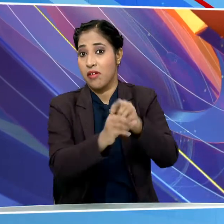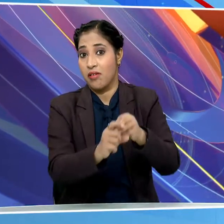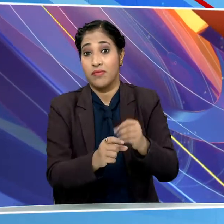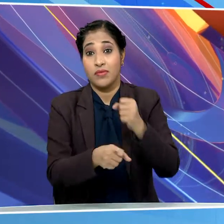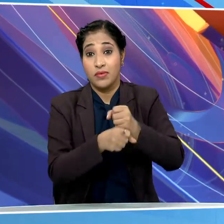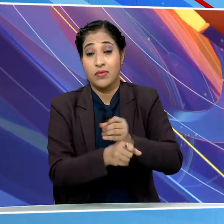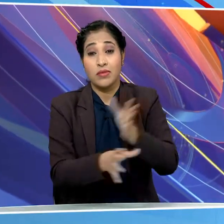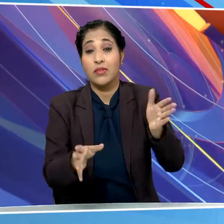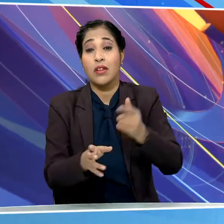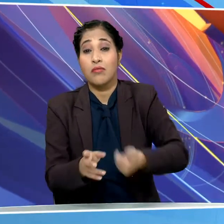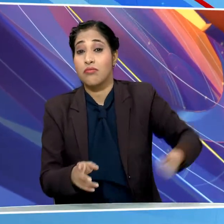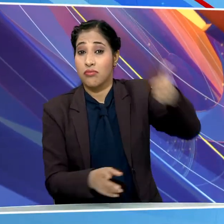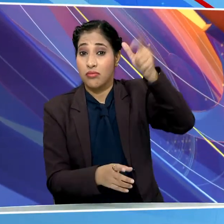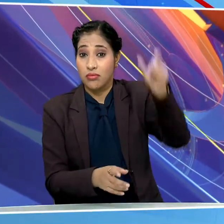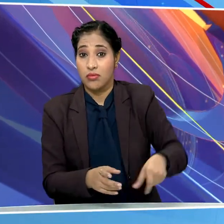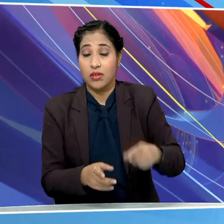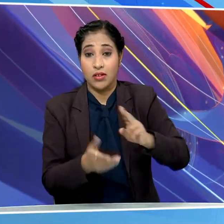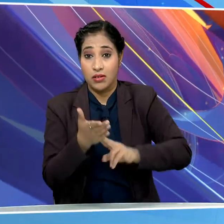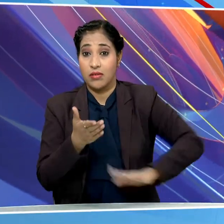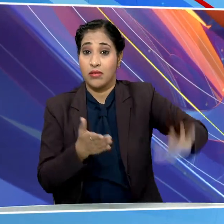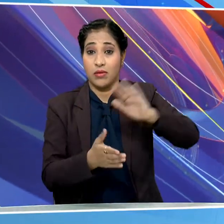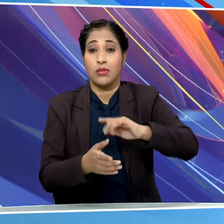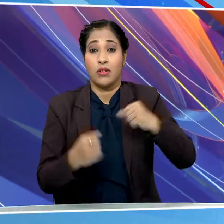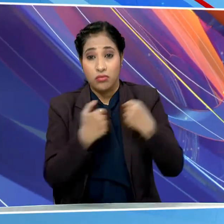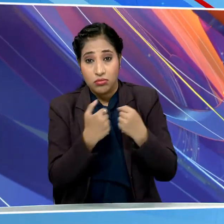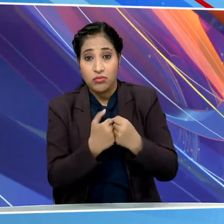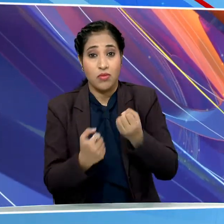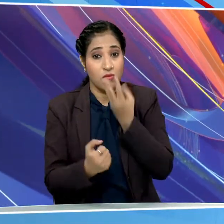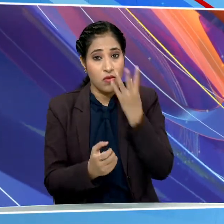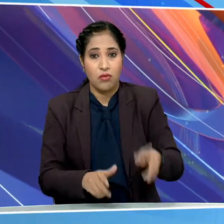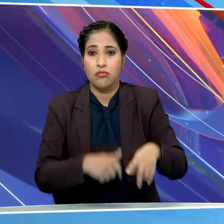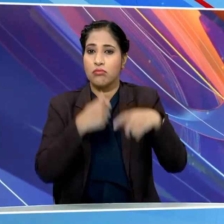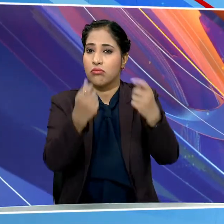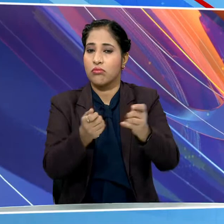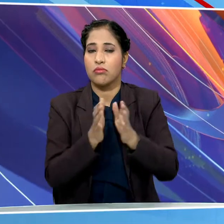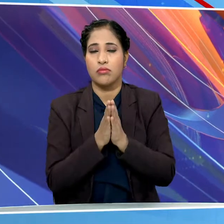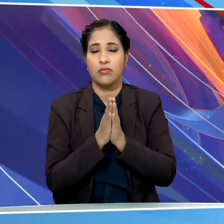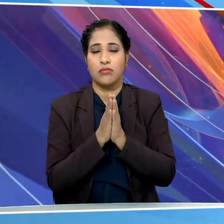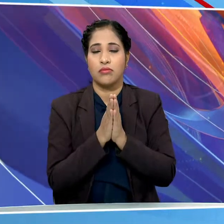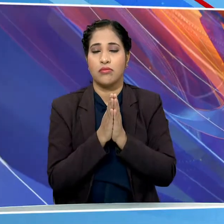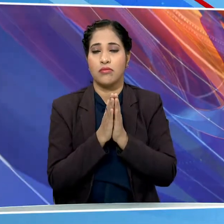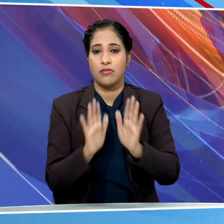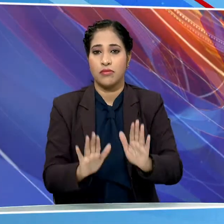पार्क ने आज राष्ट्रीय युद्ध स्मारक पर पुष्पांजलि भी अर्पित की.